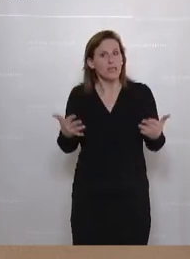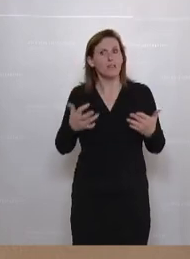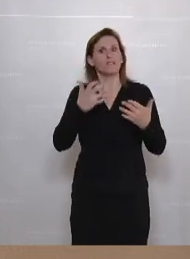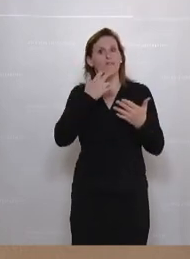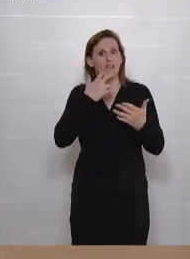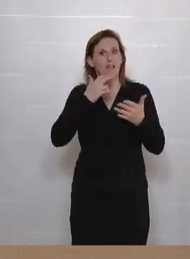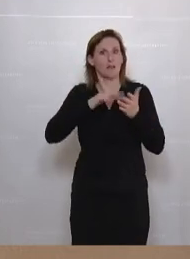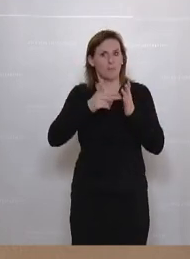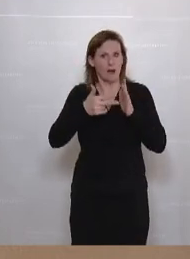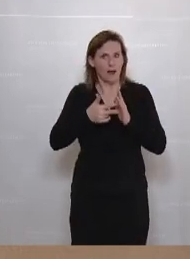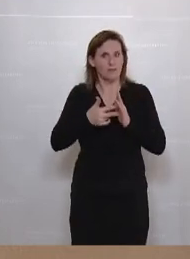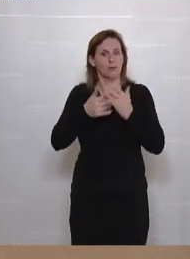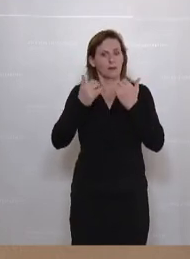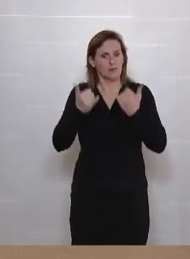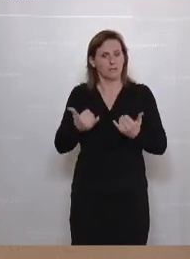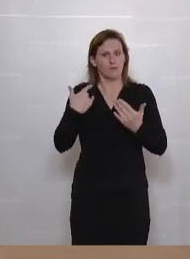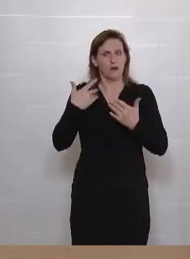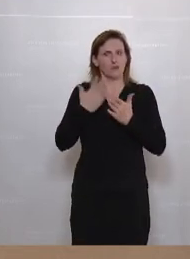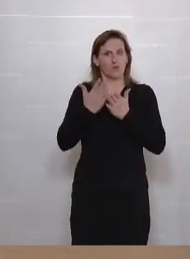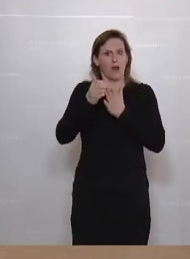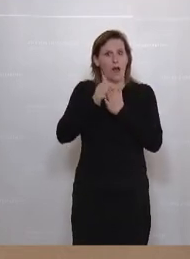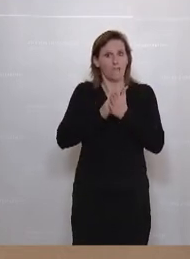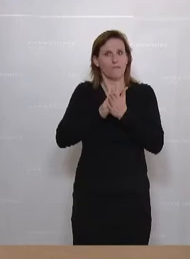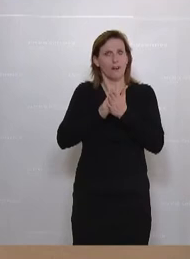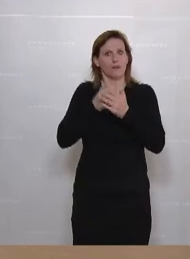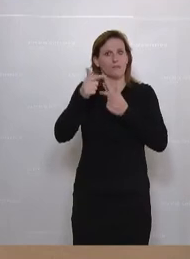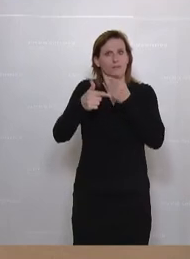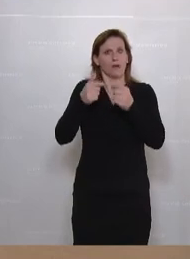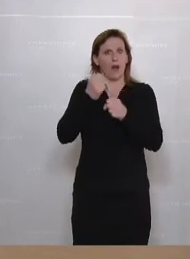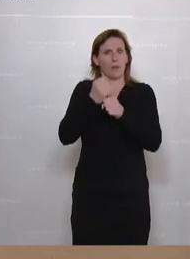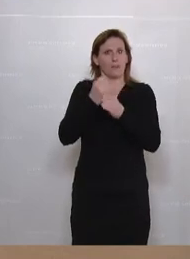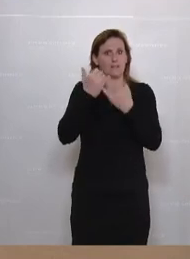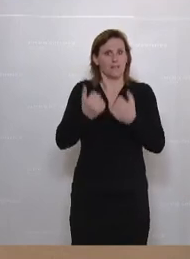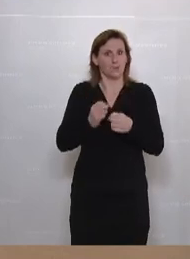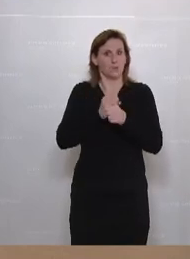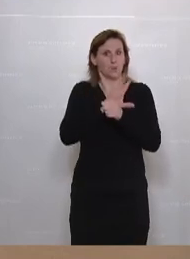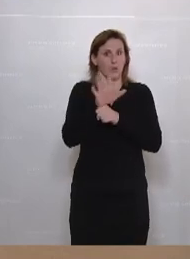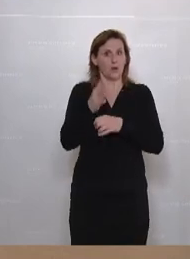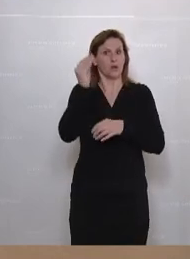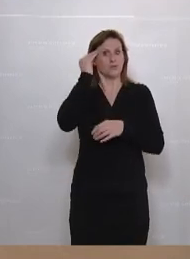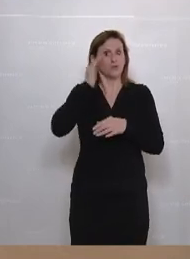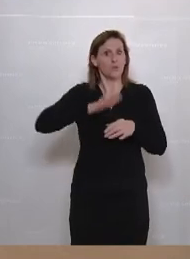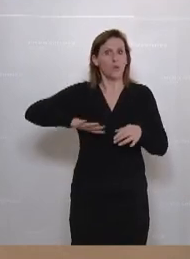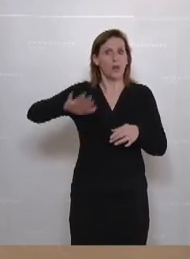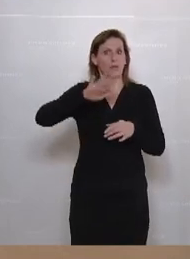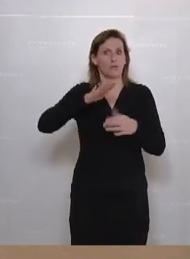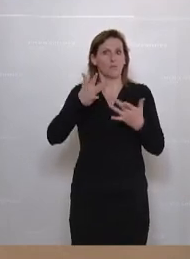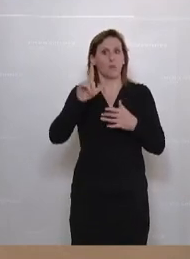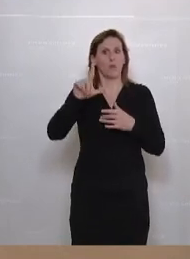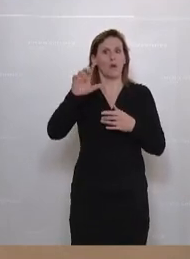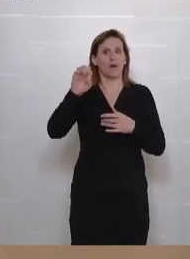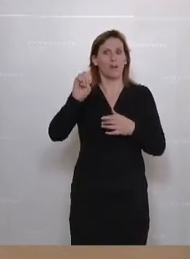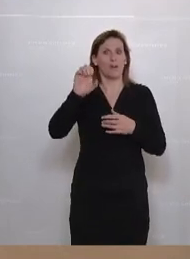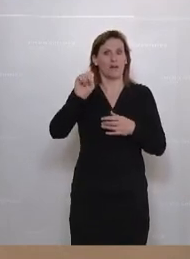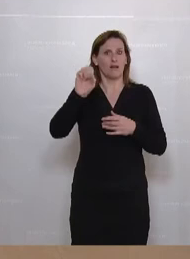Endausbau geplant ist, aber die Arbeit hat begonnen. Dass jetzt Corona-bedingt sämtliche schulische Aktivitäten in Lesbos eingestellt sind und damit auch